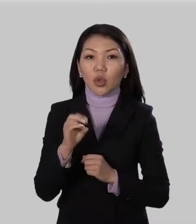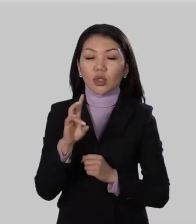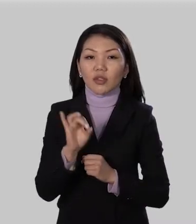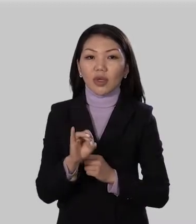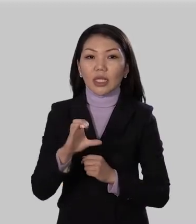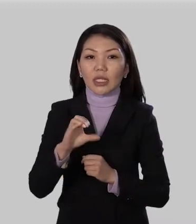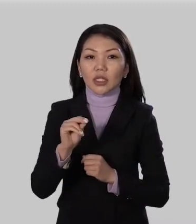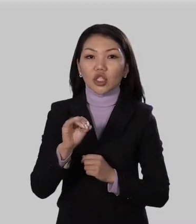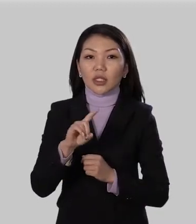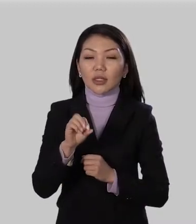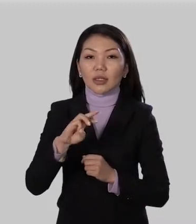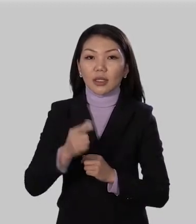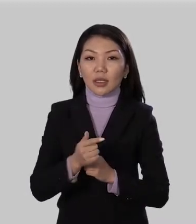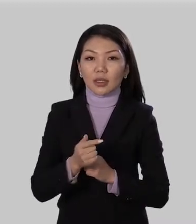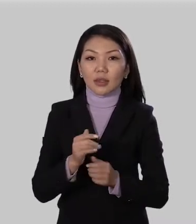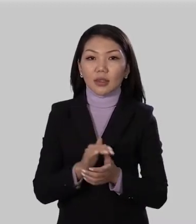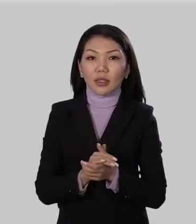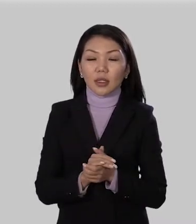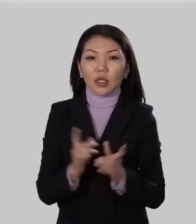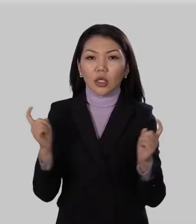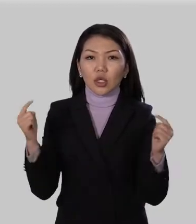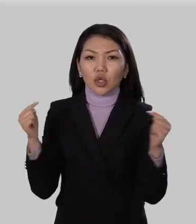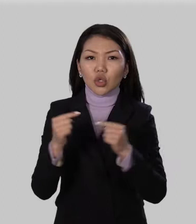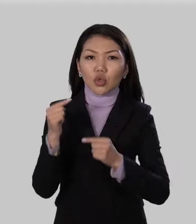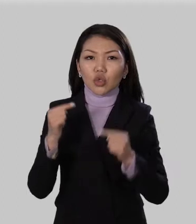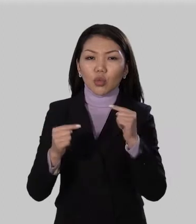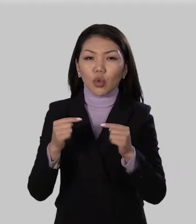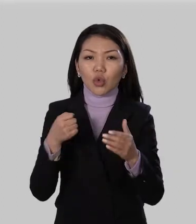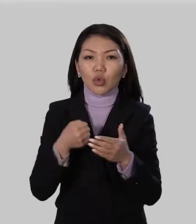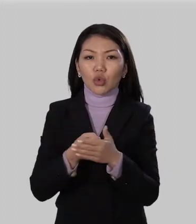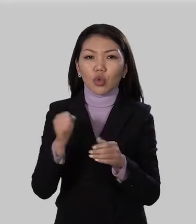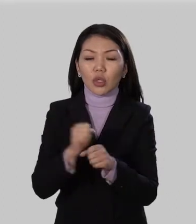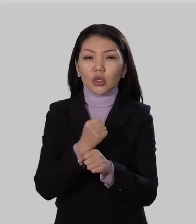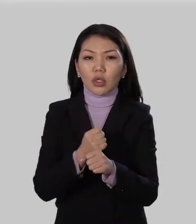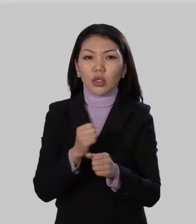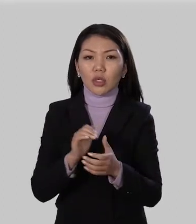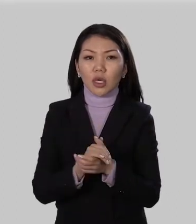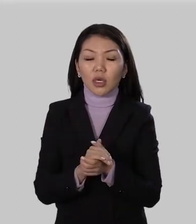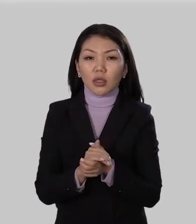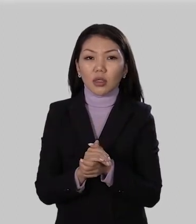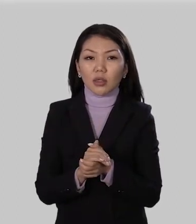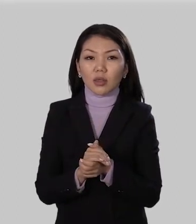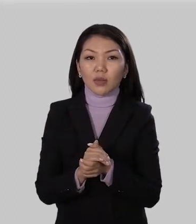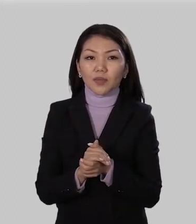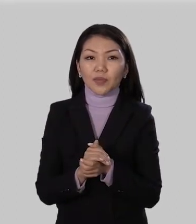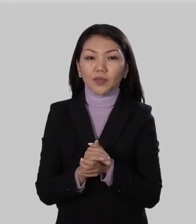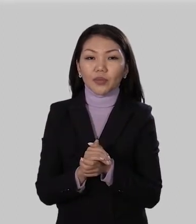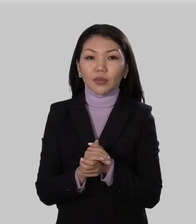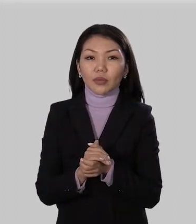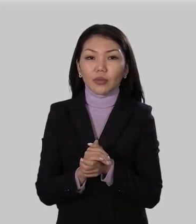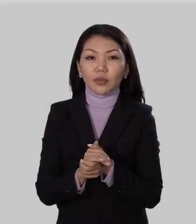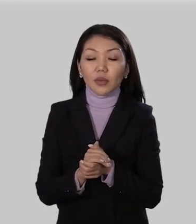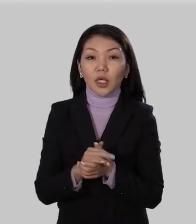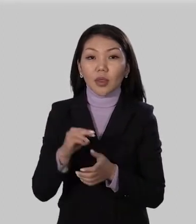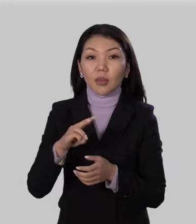«исчезать». Их спор чуть до драки не дошел. Неуч Петя совсем потерялся, а ему нужно